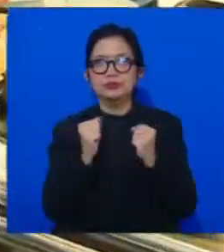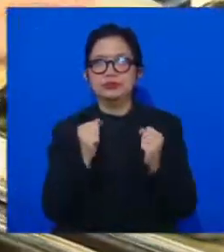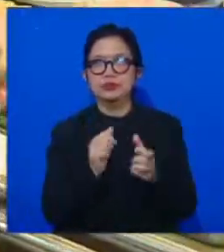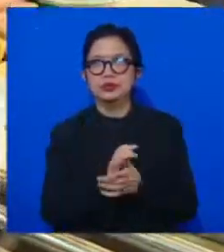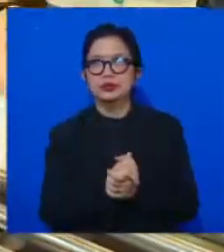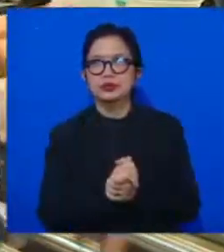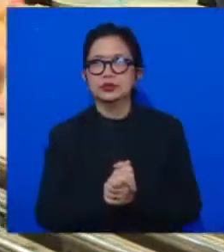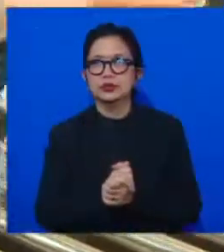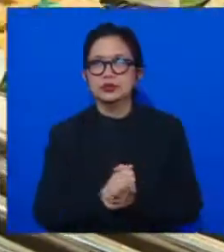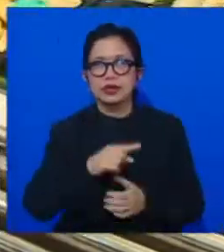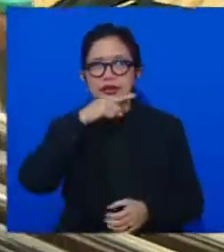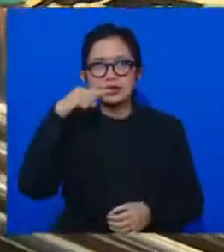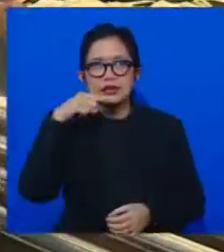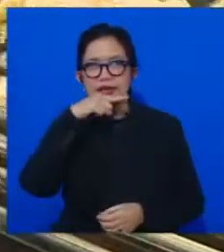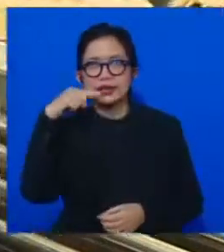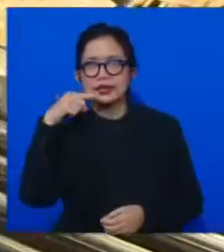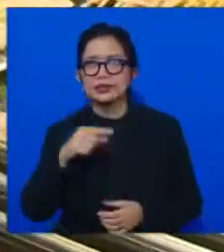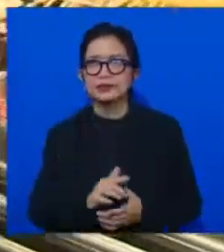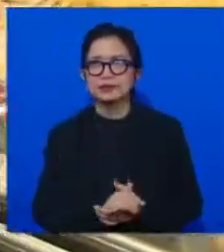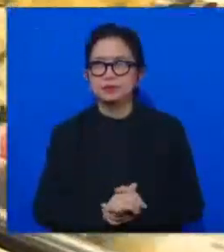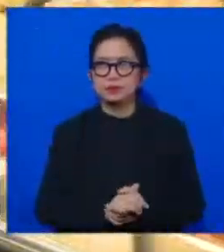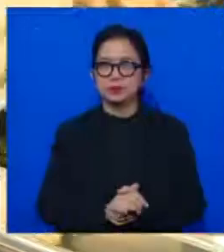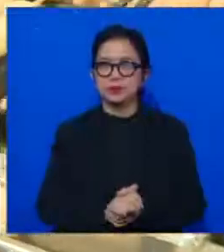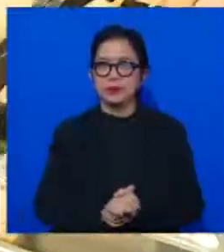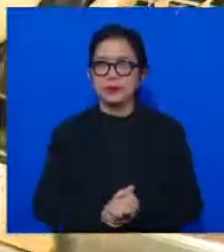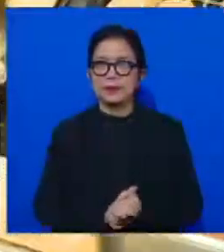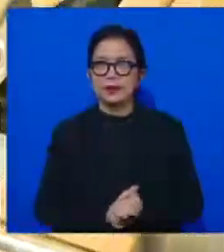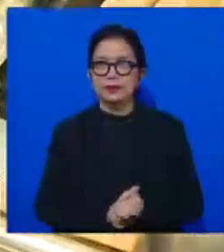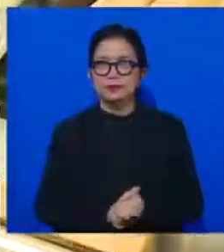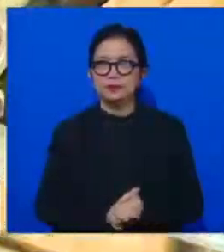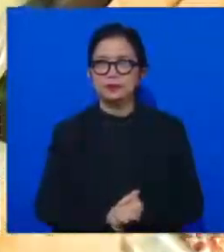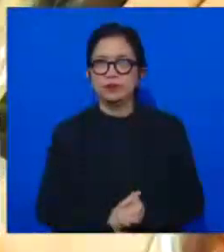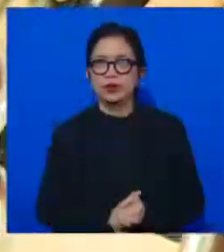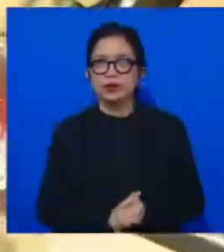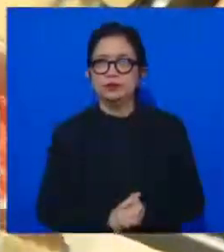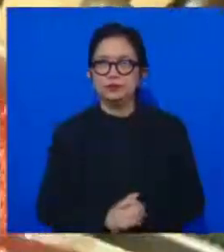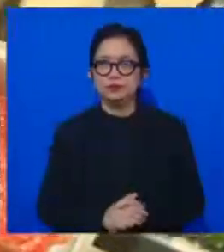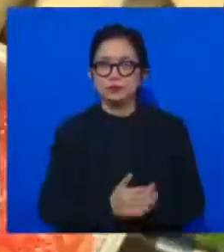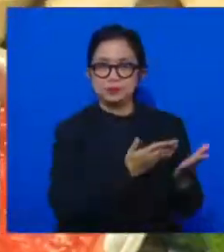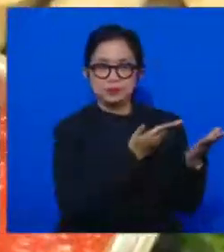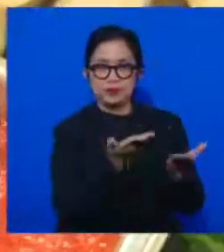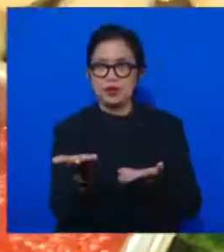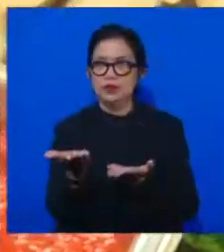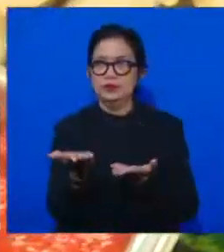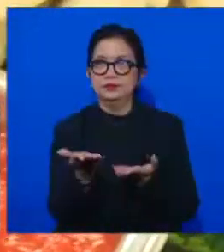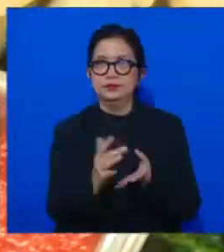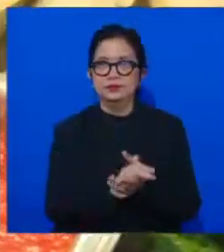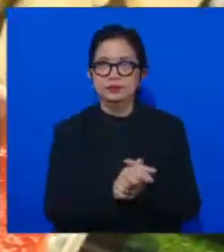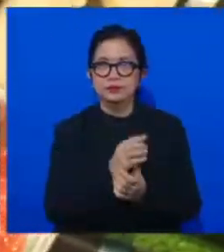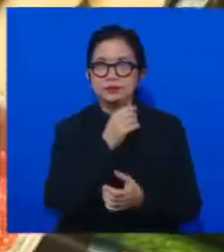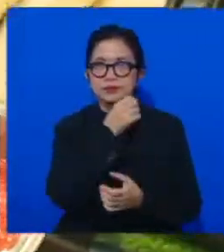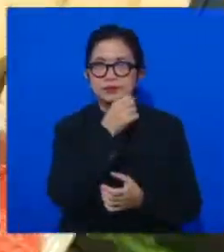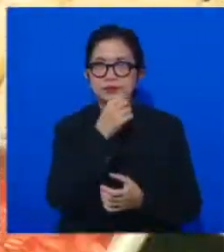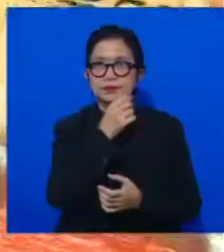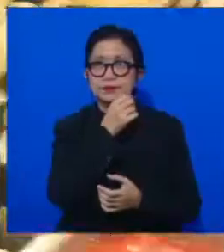ada aneka sate-satean. Nih intip lengkap, ada oktopus, otak-otak, terus kemudian shrimp dan lain sebagainya, sosis